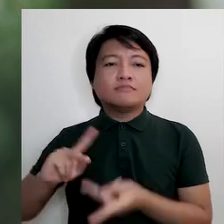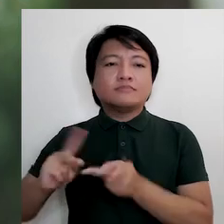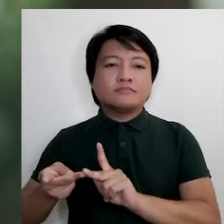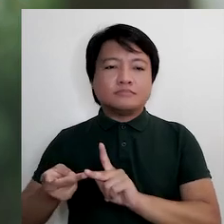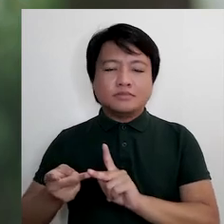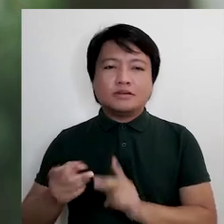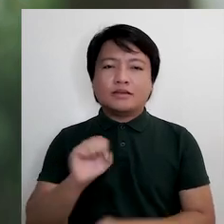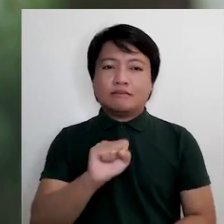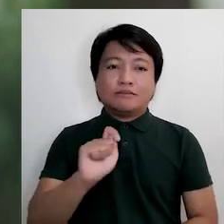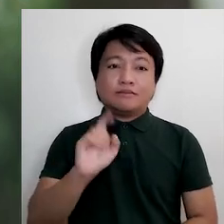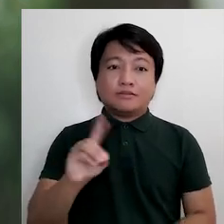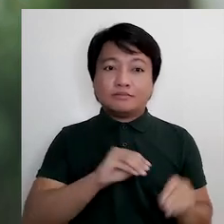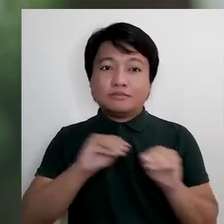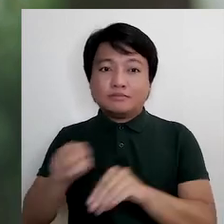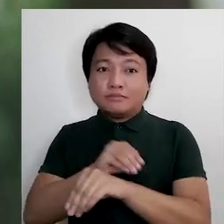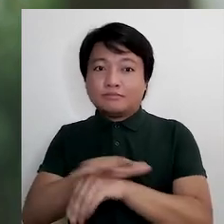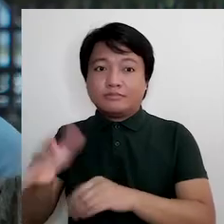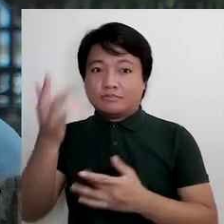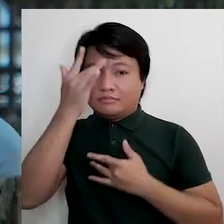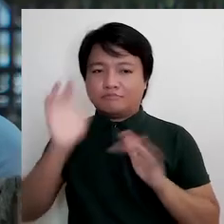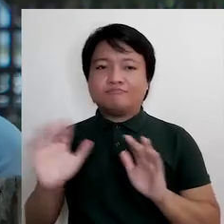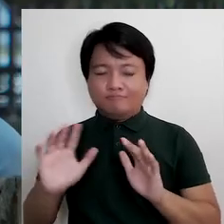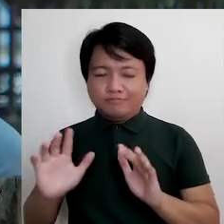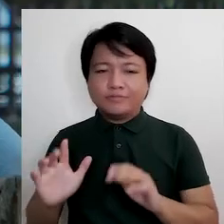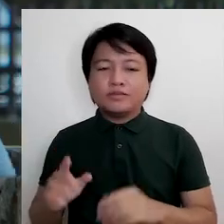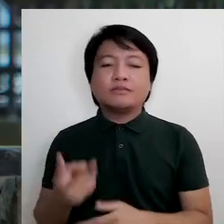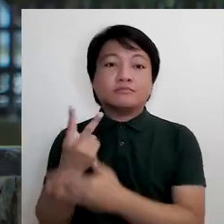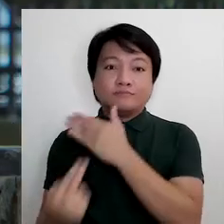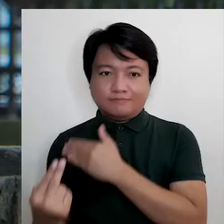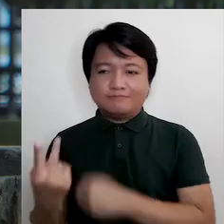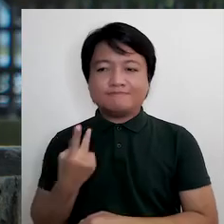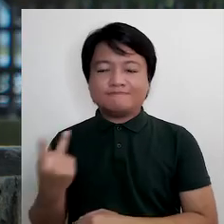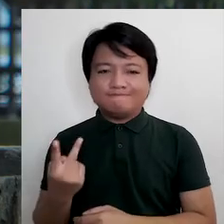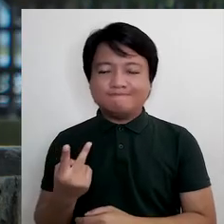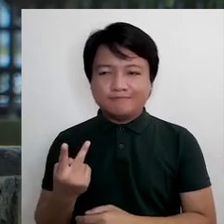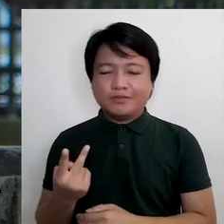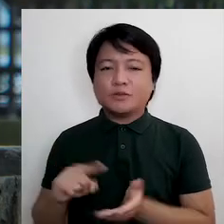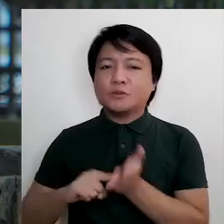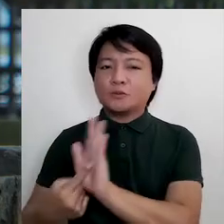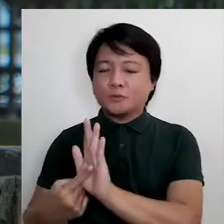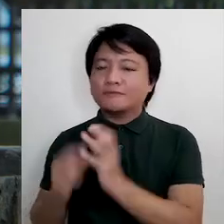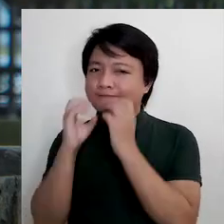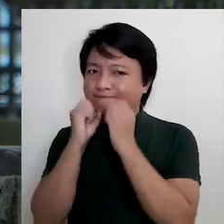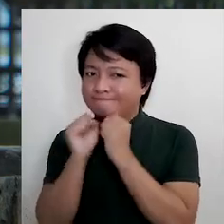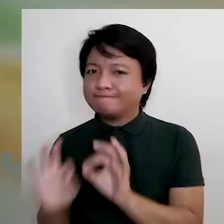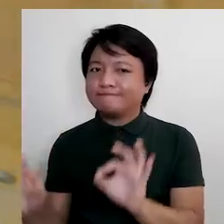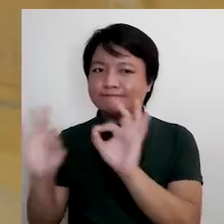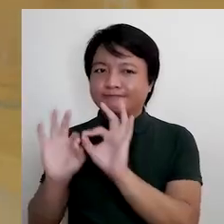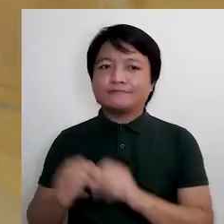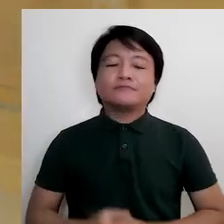mga sexually transmitted disease kapag nagtatalik. Sa ganitong paraan, napapakita natin na pinapahalagaan natin sila.